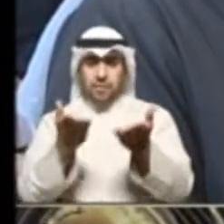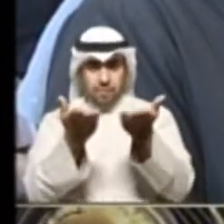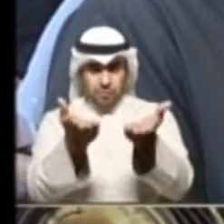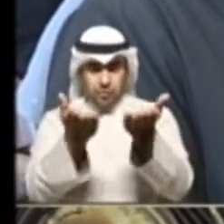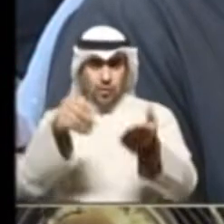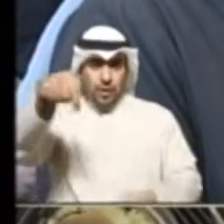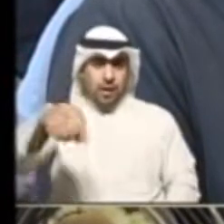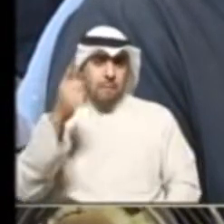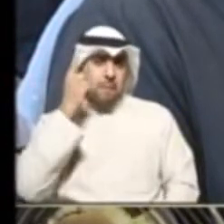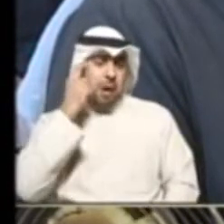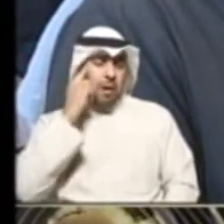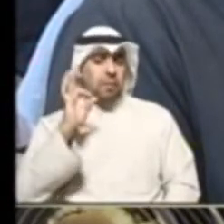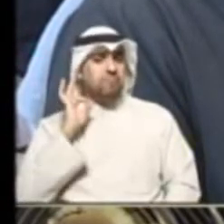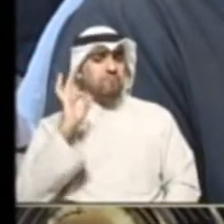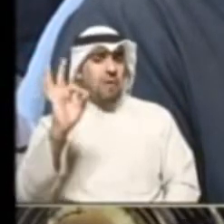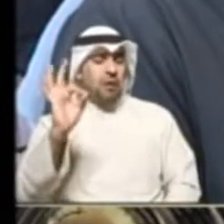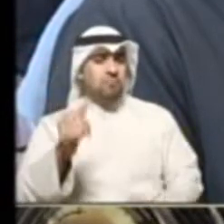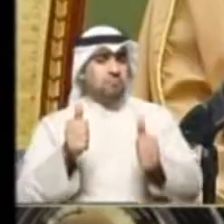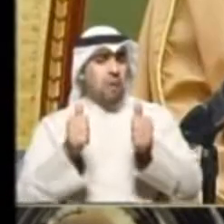المرحلة، فربنا